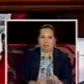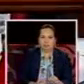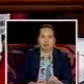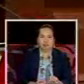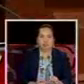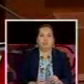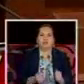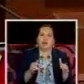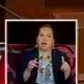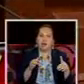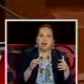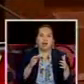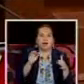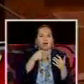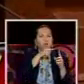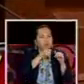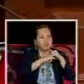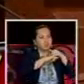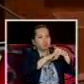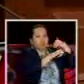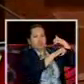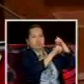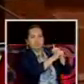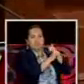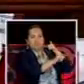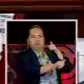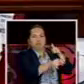far away were you from the place where they were signing?